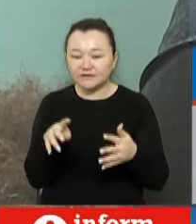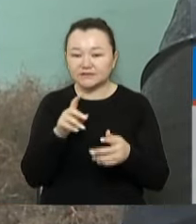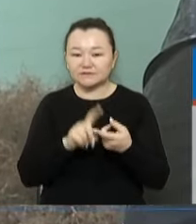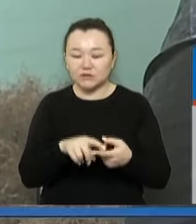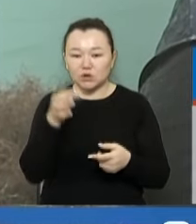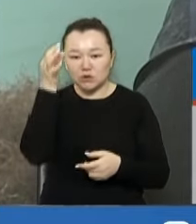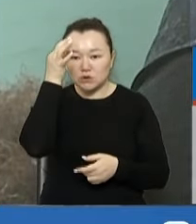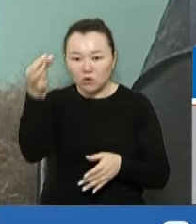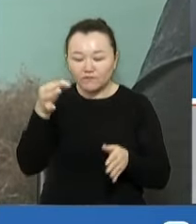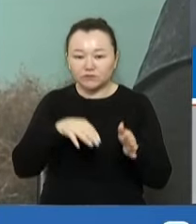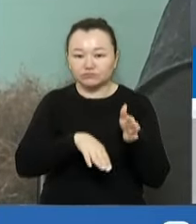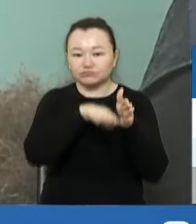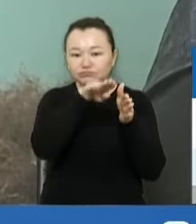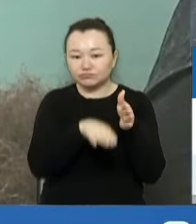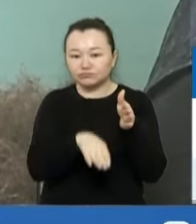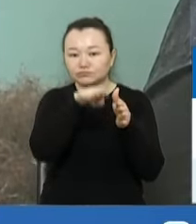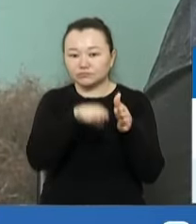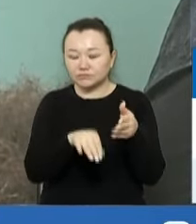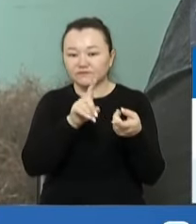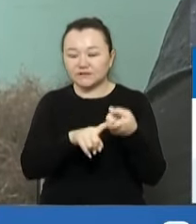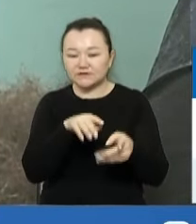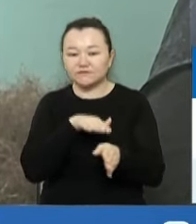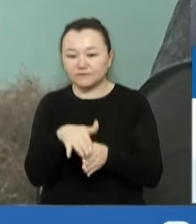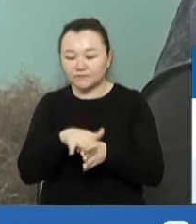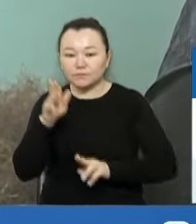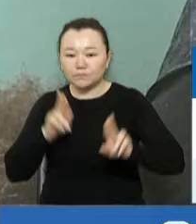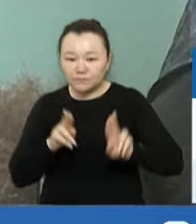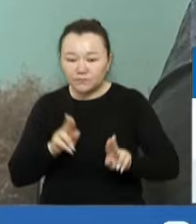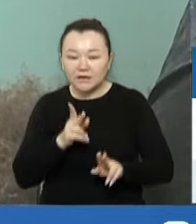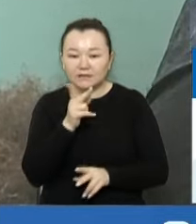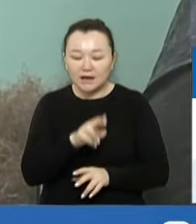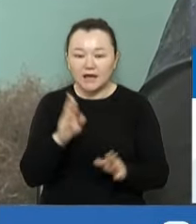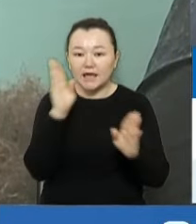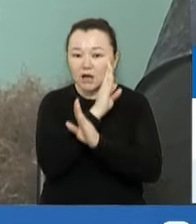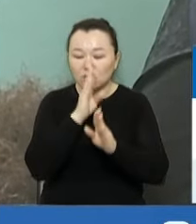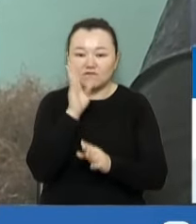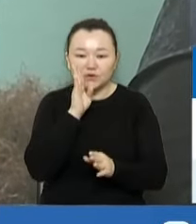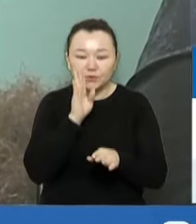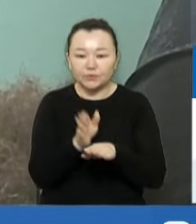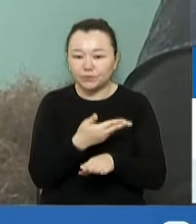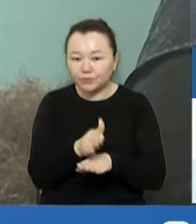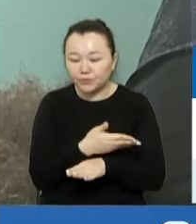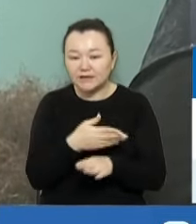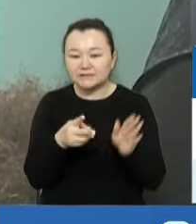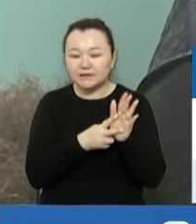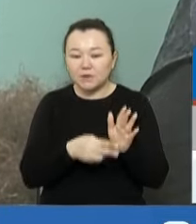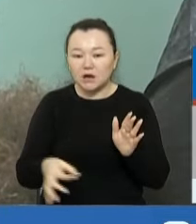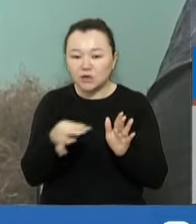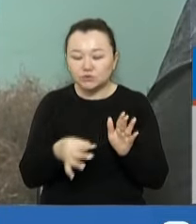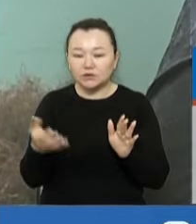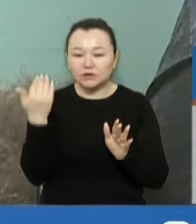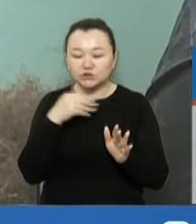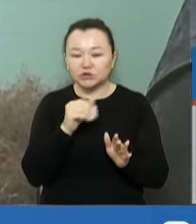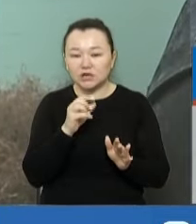ровно, значит, сейчас сбрасываем мы воду для экологии. Нынешнее название «Семь озер», раннее название